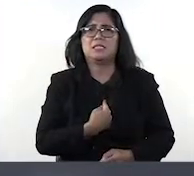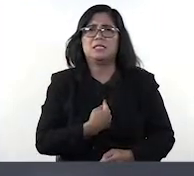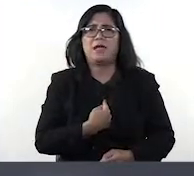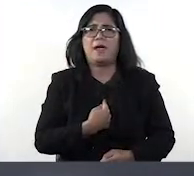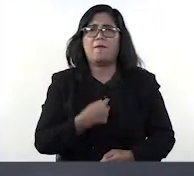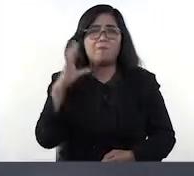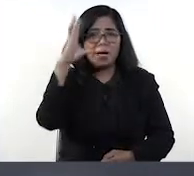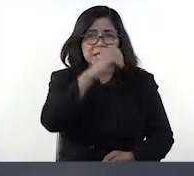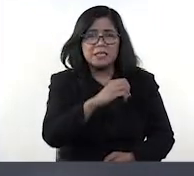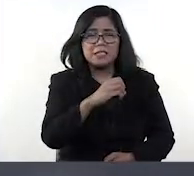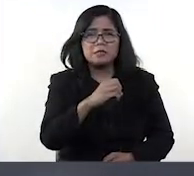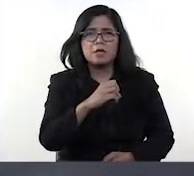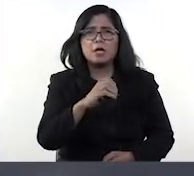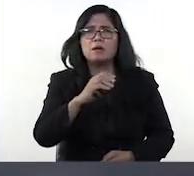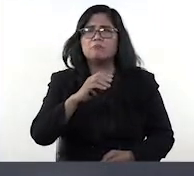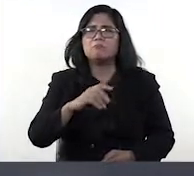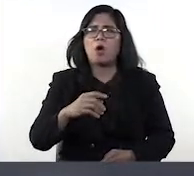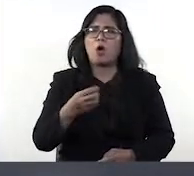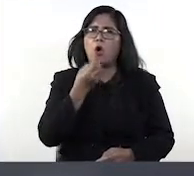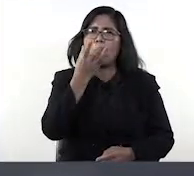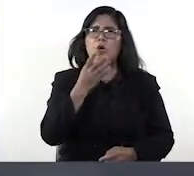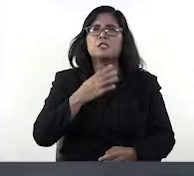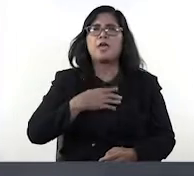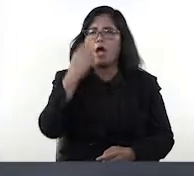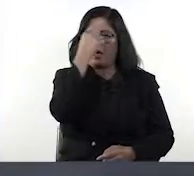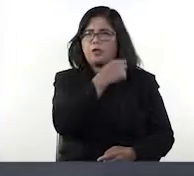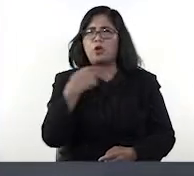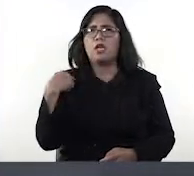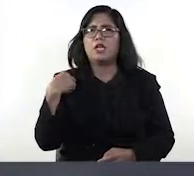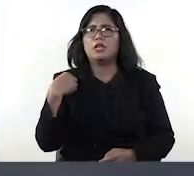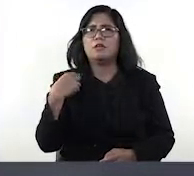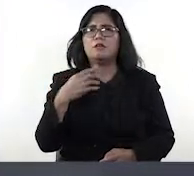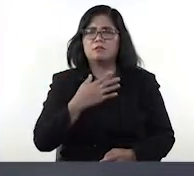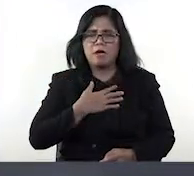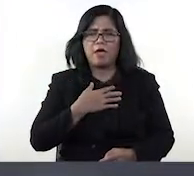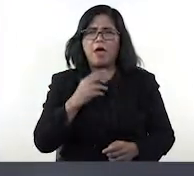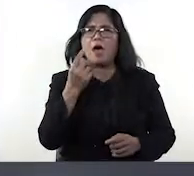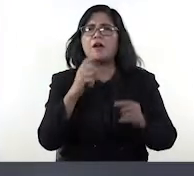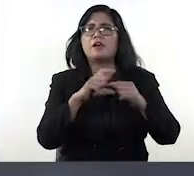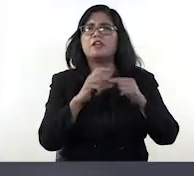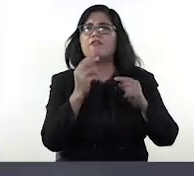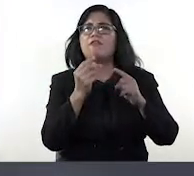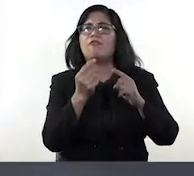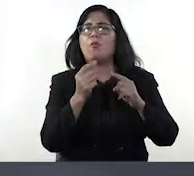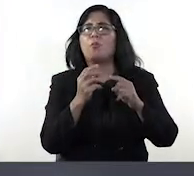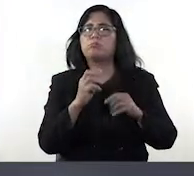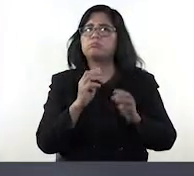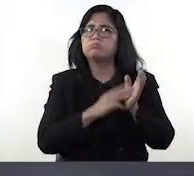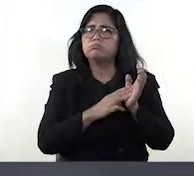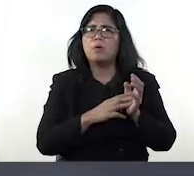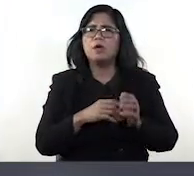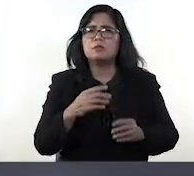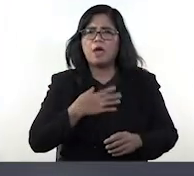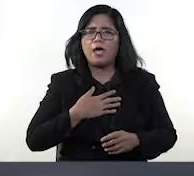jangan bilang sama saya oam Katolik jangan bilang sama saham reform jangan bilang sama saya am Protestan